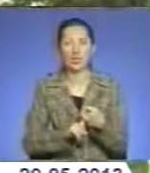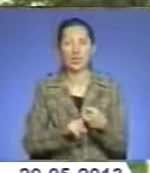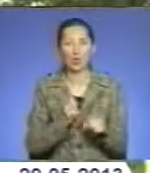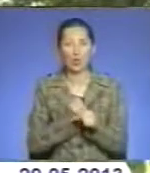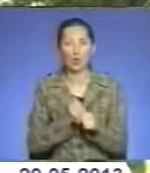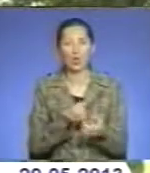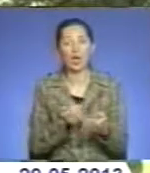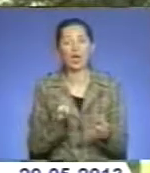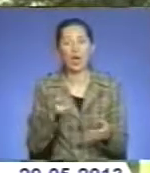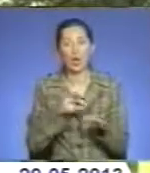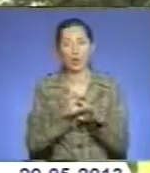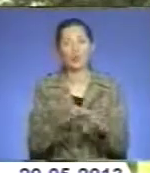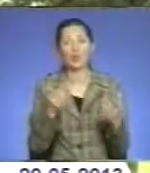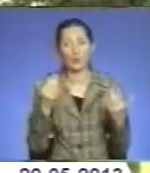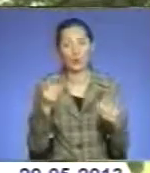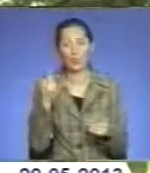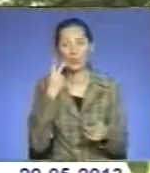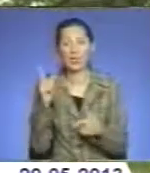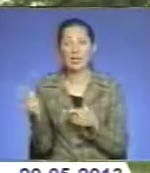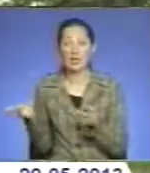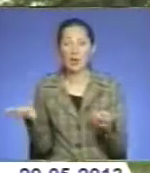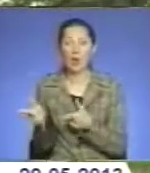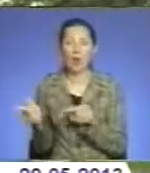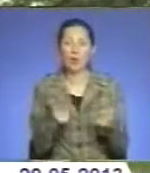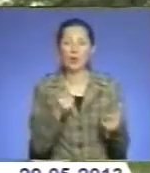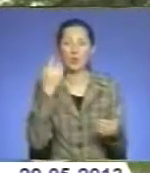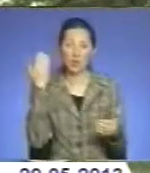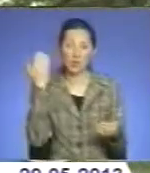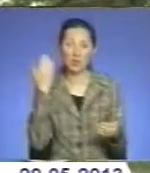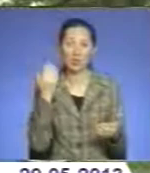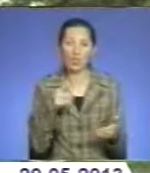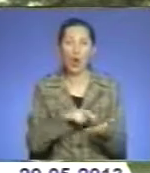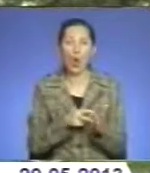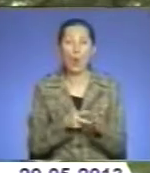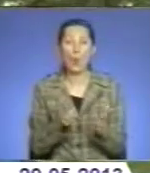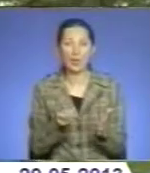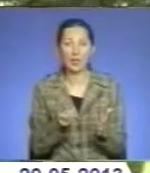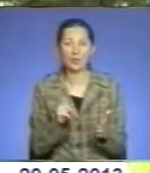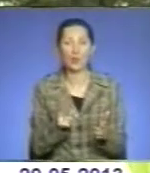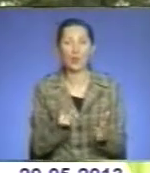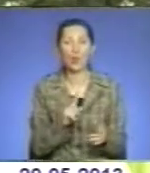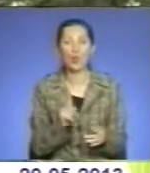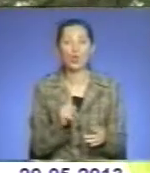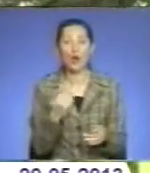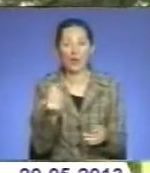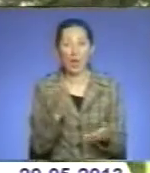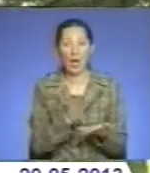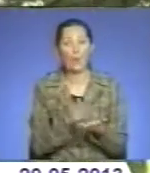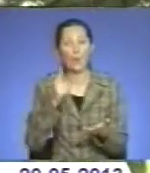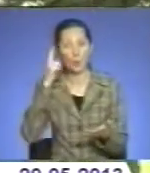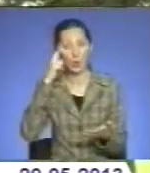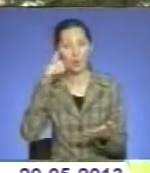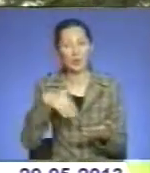Завжди треба готуватися до відпустки заздалегідь. В якому плані? В плані такому, що ви маєте подумати про